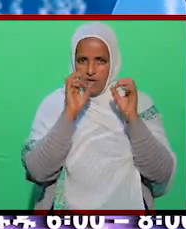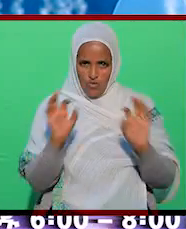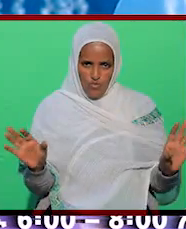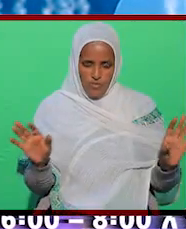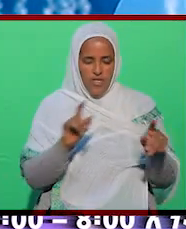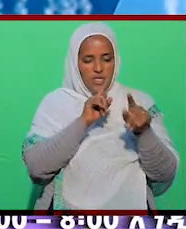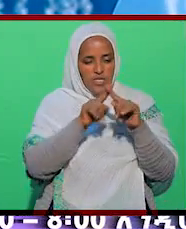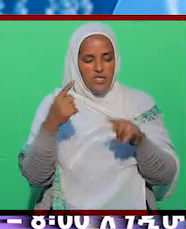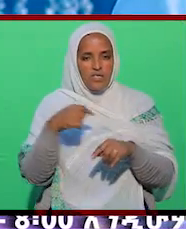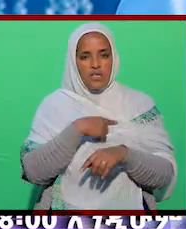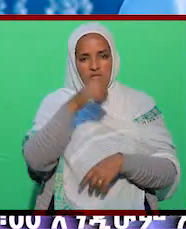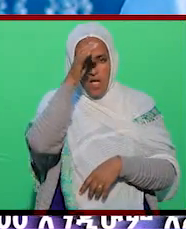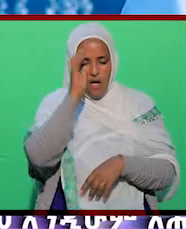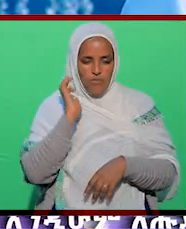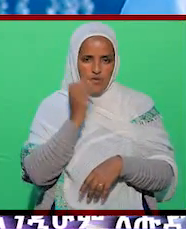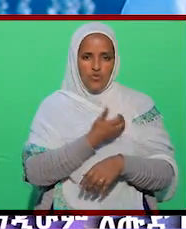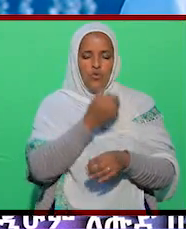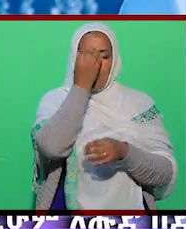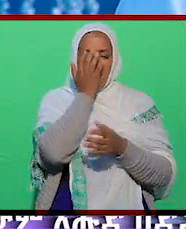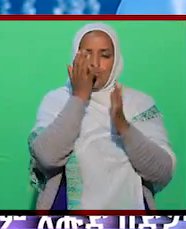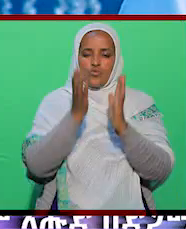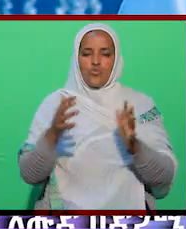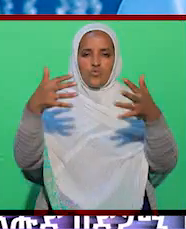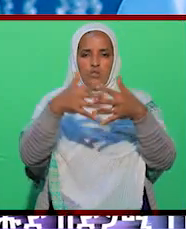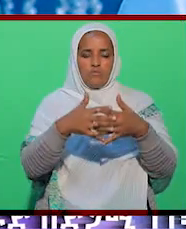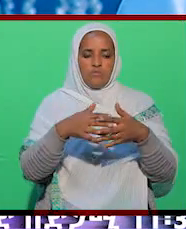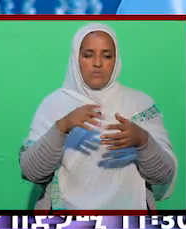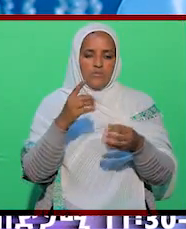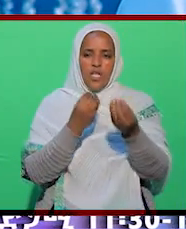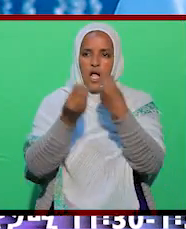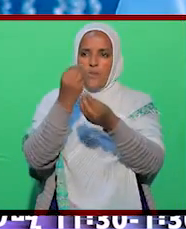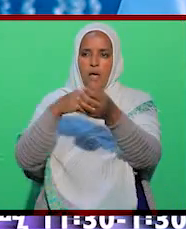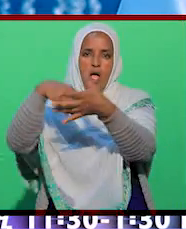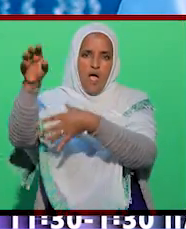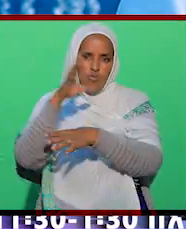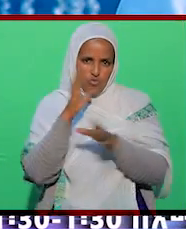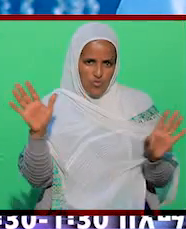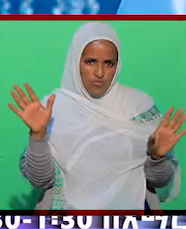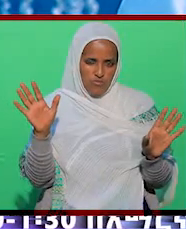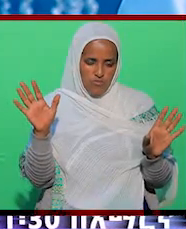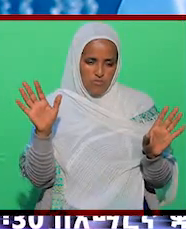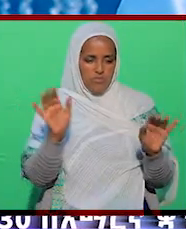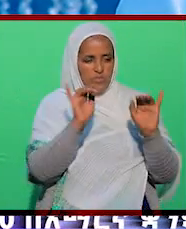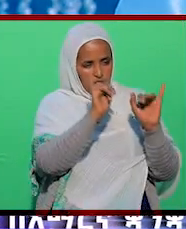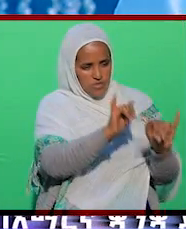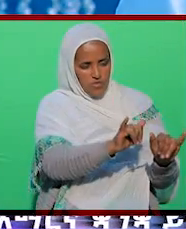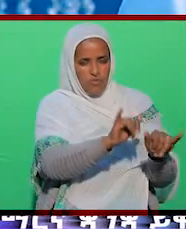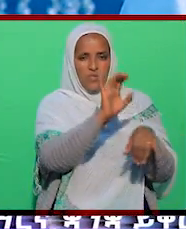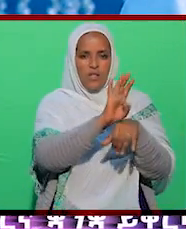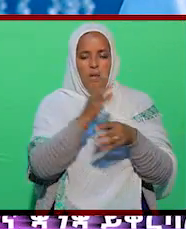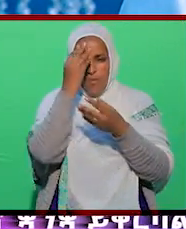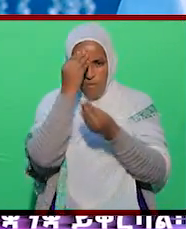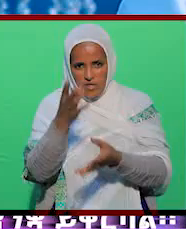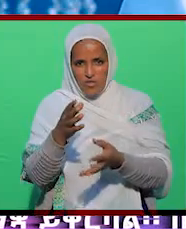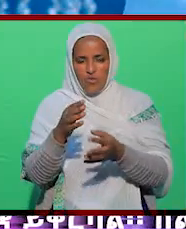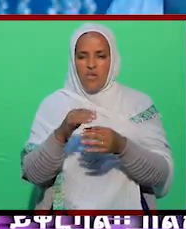ምንም ጥያቄ የለውም ግን የእኛ አባቶች ኦርቶዶክሳዊነት እንደዛ ስላልሆነ ለገበያ አያወጡትም ለፍጆታ